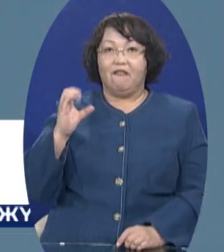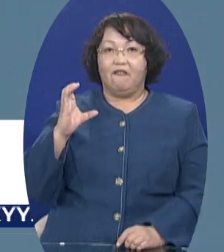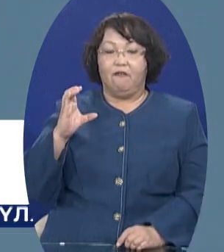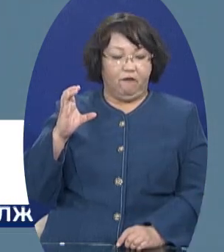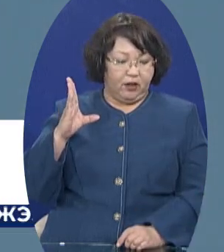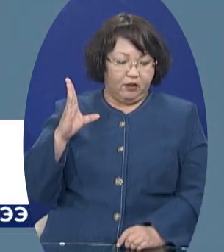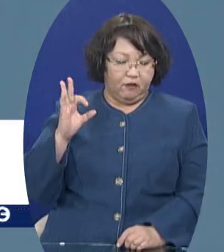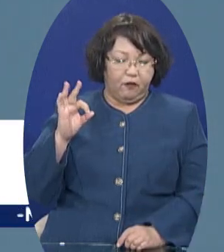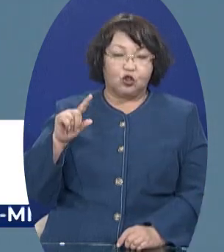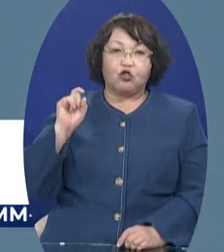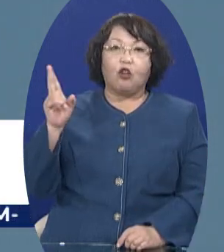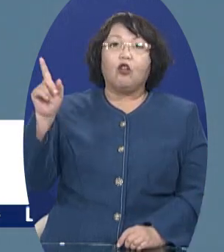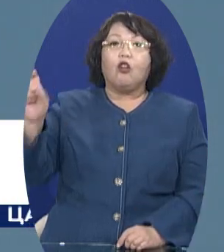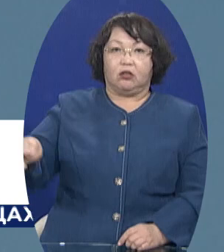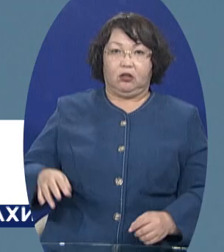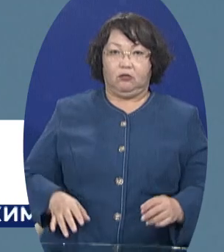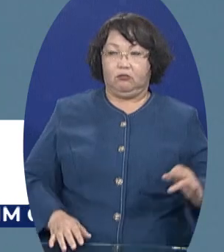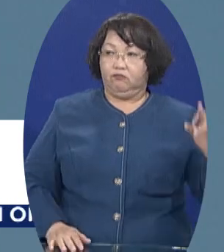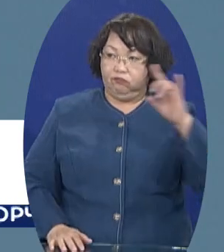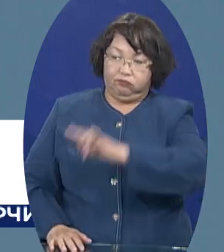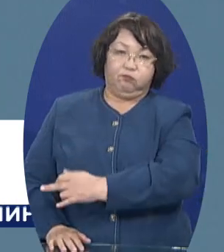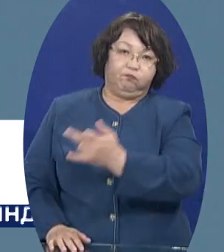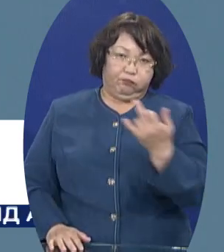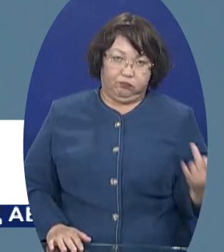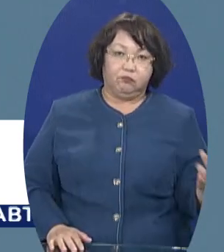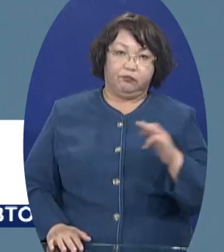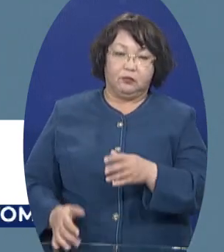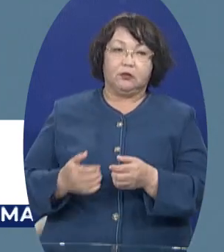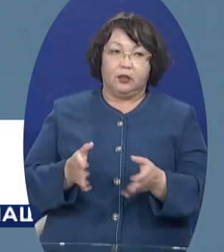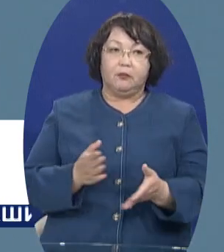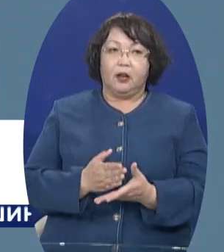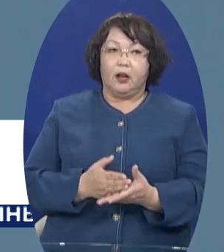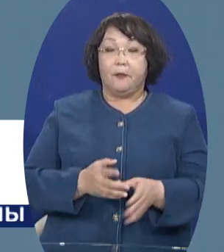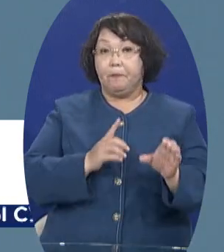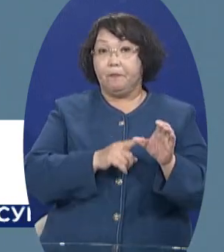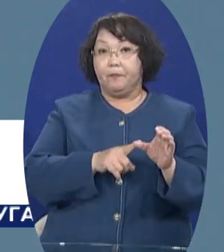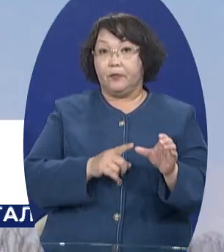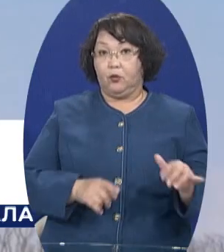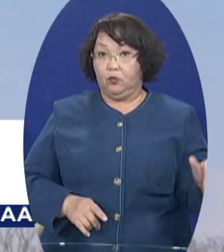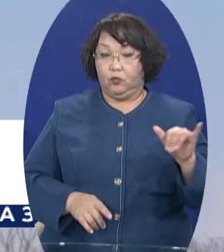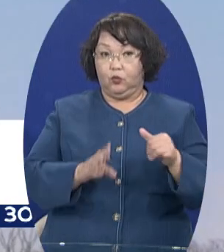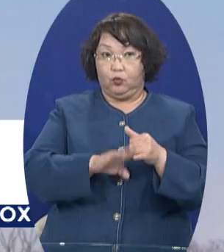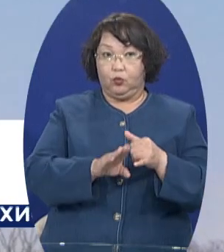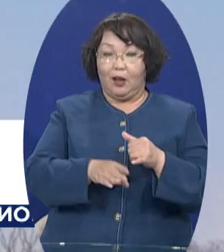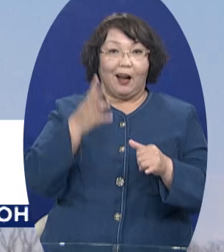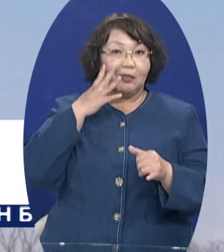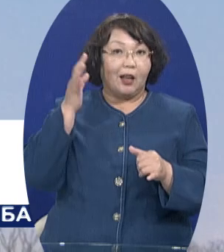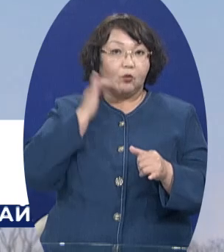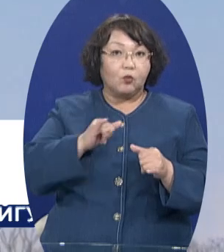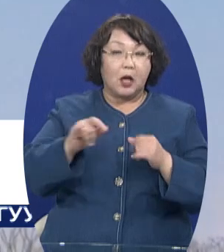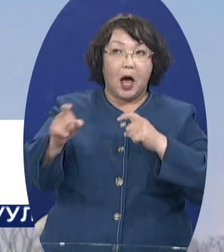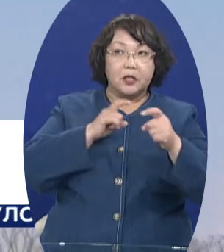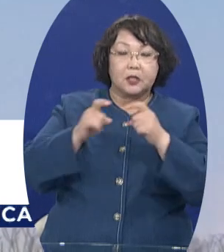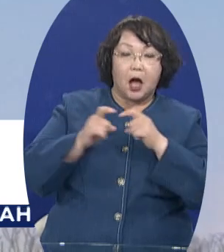сэргээхээр төлөвлөж байгааг Оросын төрийн мэдээллийн хэрэгслүүдээр нийтэлжээ. Бүгд найрамд гарчсан Солонгос ард улс сүүлийн үед гадаад улс орнуудтай